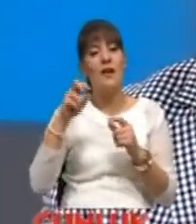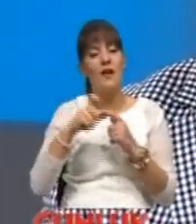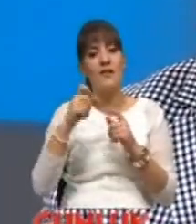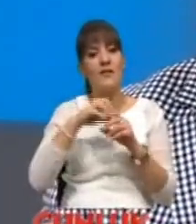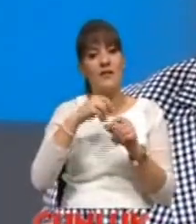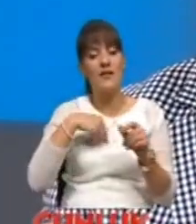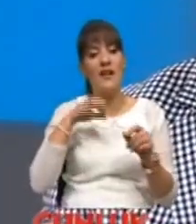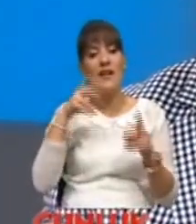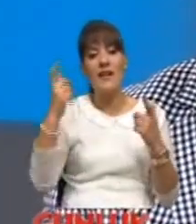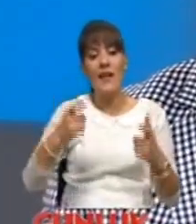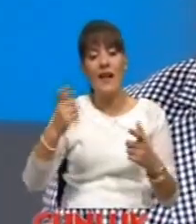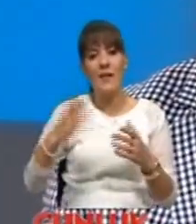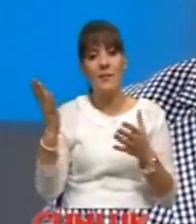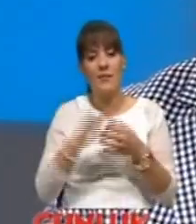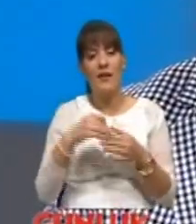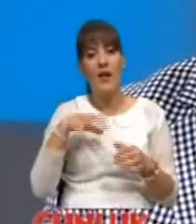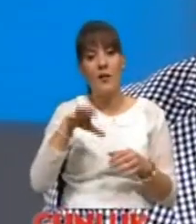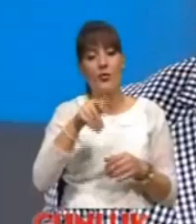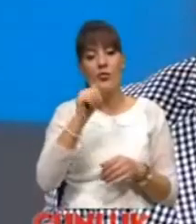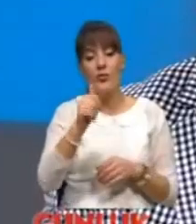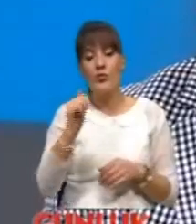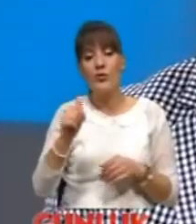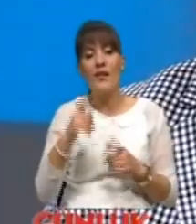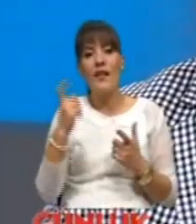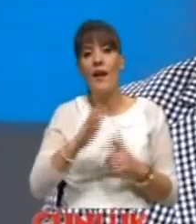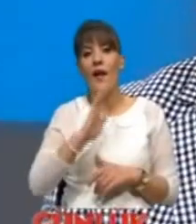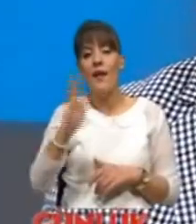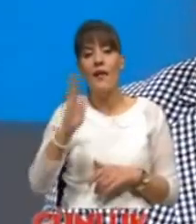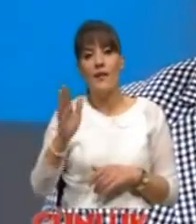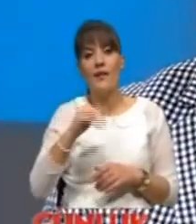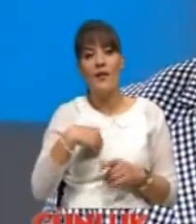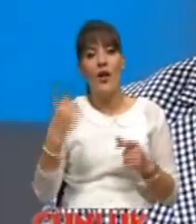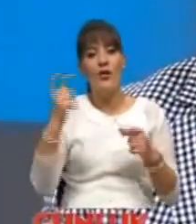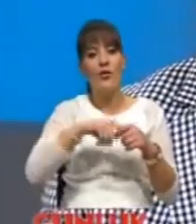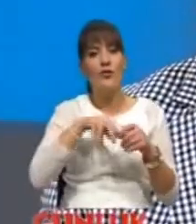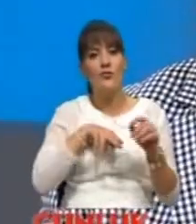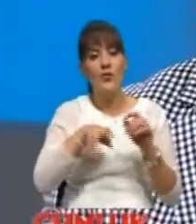yani koordinatlarıyla birlikte kaplumbağa gün gün nereye doğru gittiğini, yani